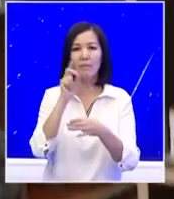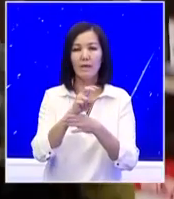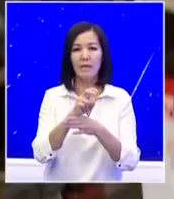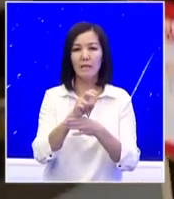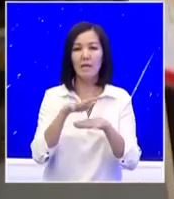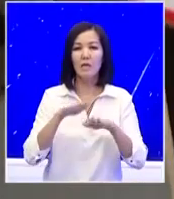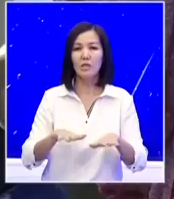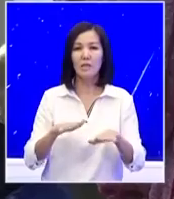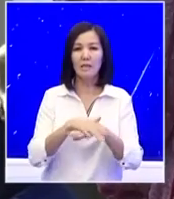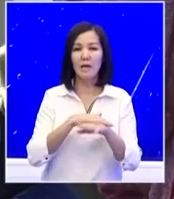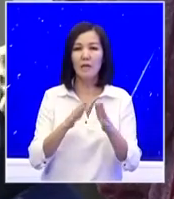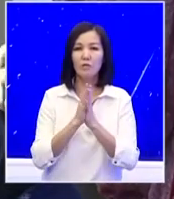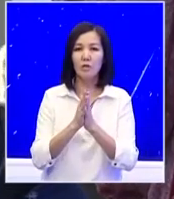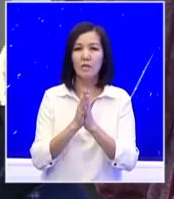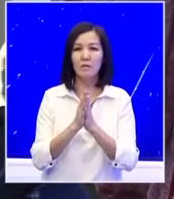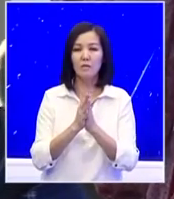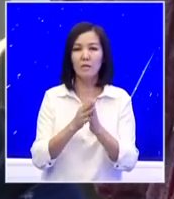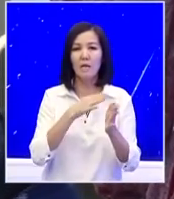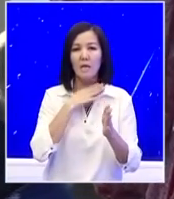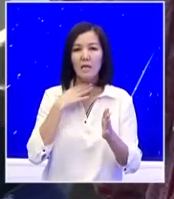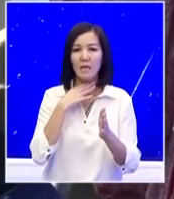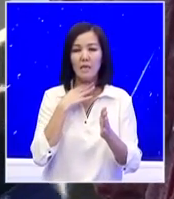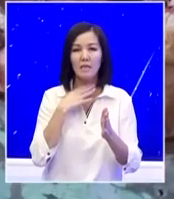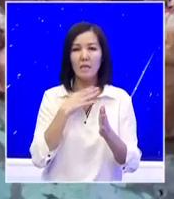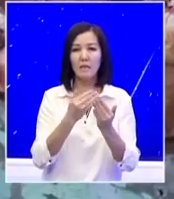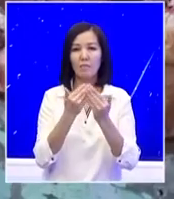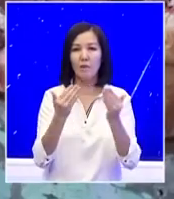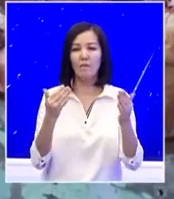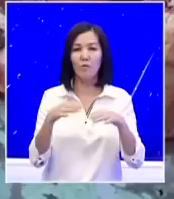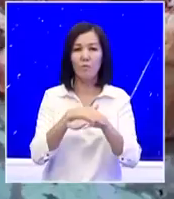Тағы жергілікті халық сұранысы мен ет павильондары жұмыс істейді.